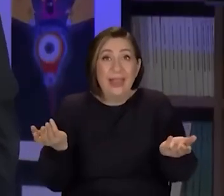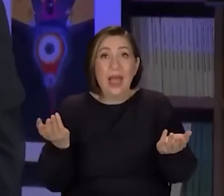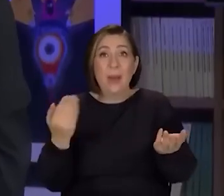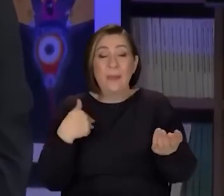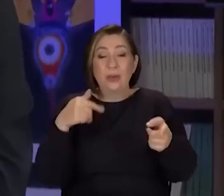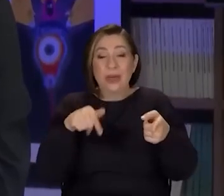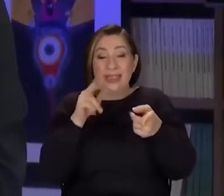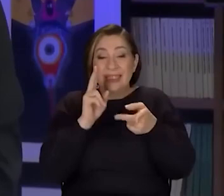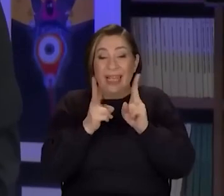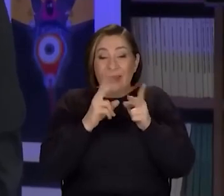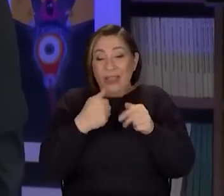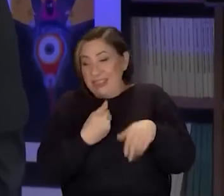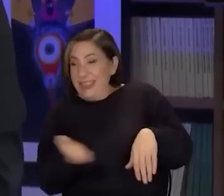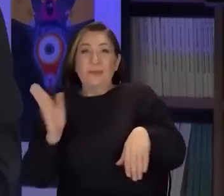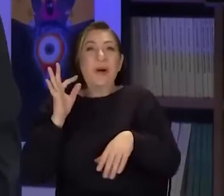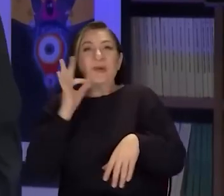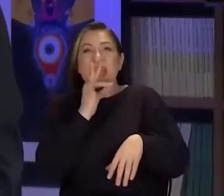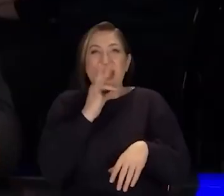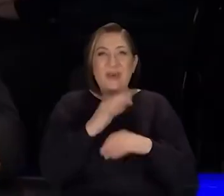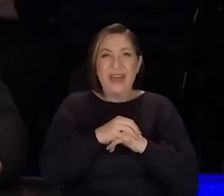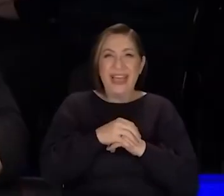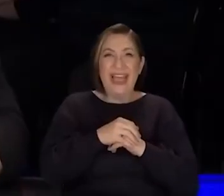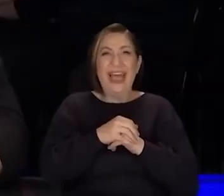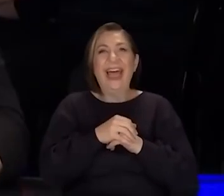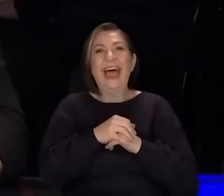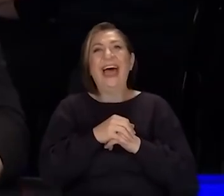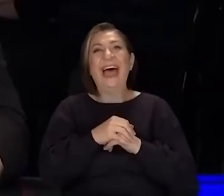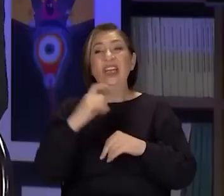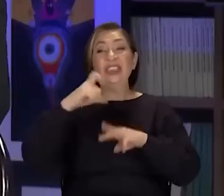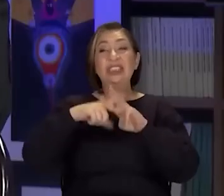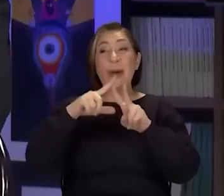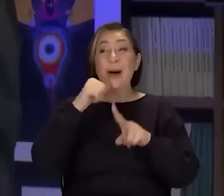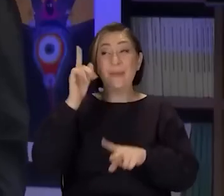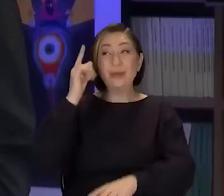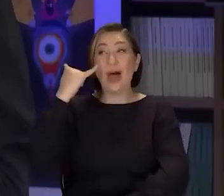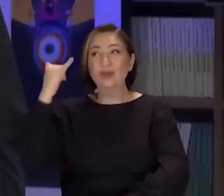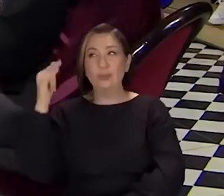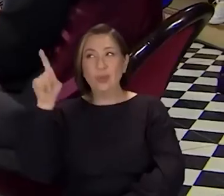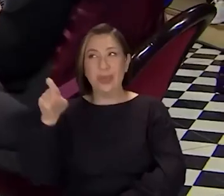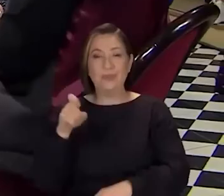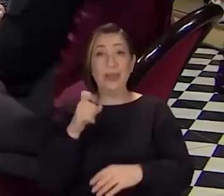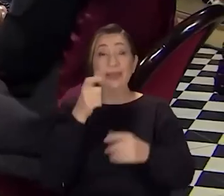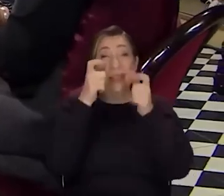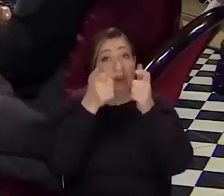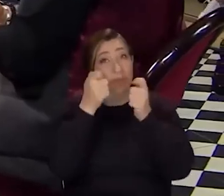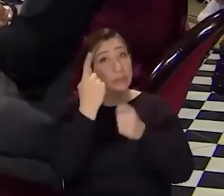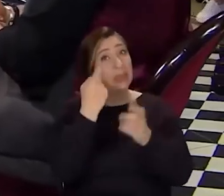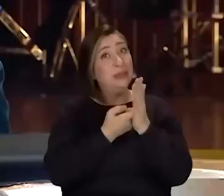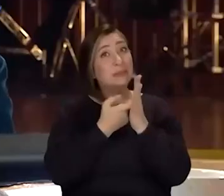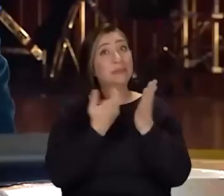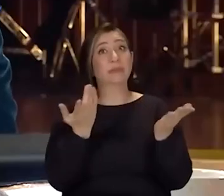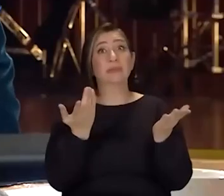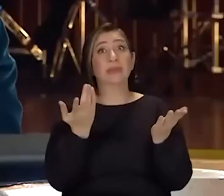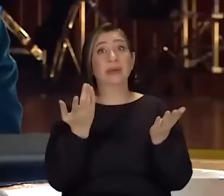ben şu an hep oyundan çıkmak üzereyim. Ben yani, Cem abi az sonra yani arayacağım. Aslında yani. Şey, ilgi çekici bir isim.